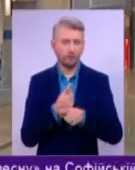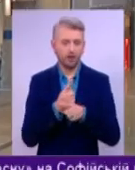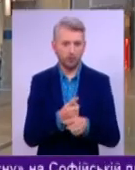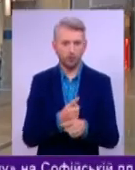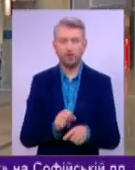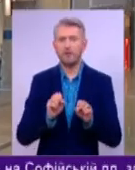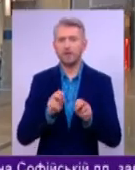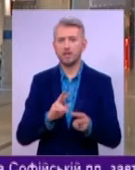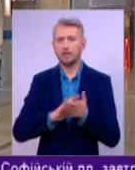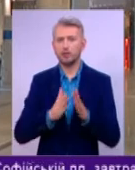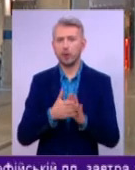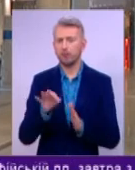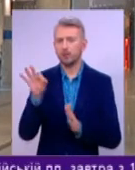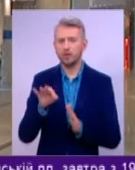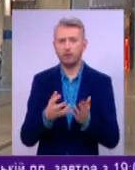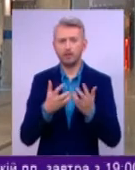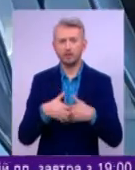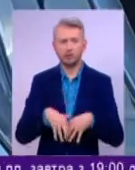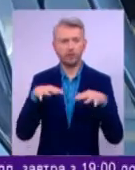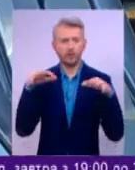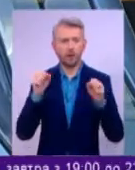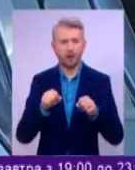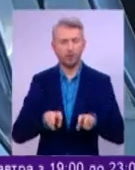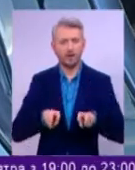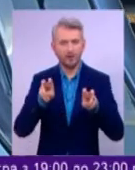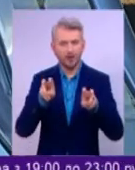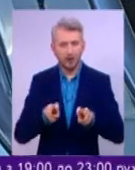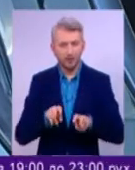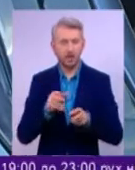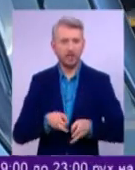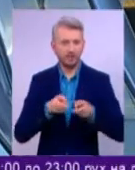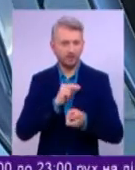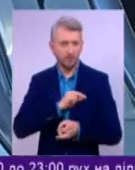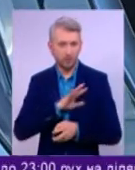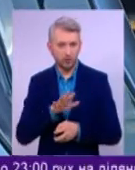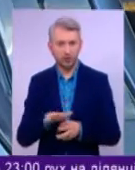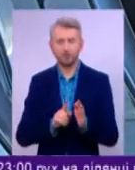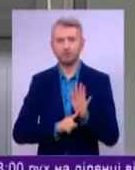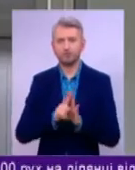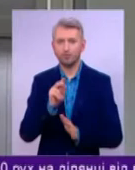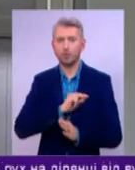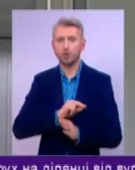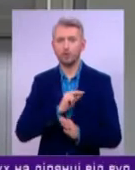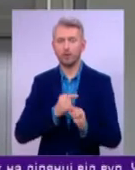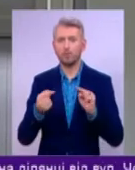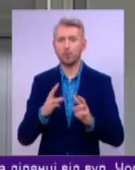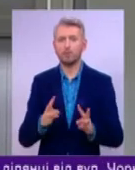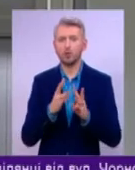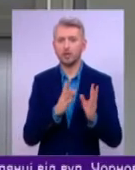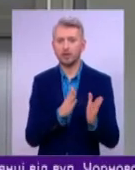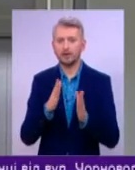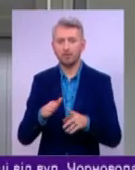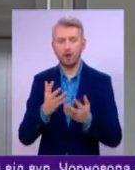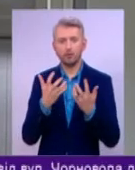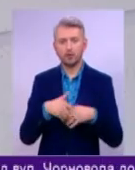екстрених ситуаціях миттєво автоматично вимикаються ескалатори та ліфти. Спрацьовує протипожежна система, яка також автоматично передає інформацію на